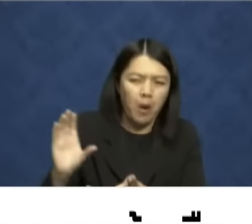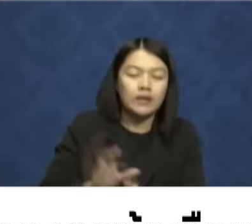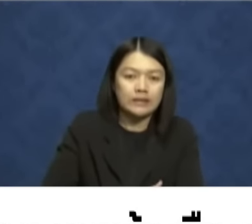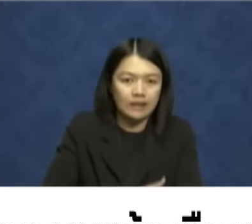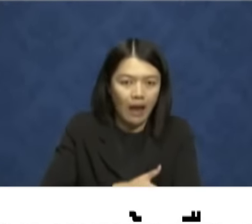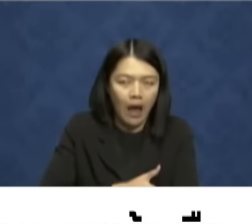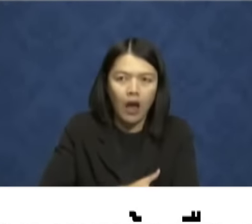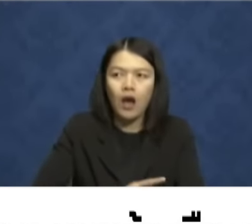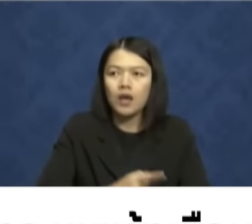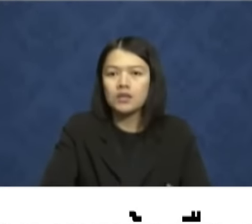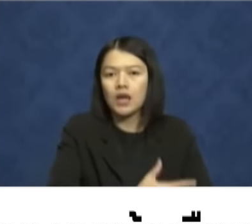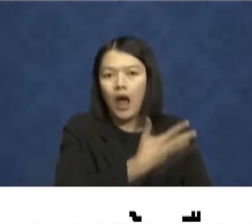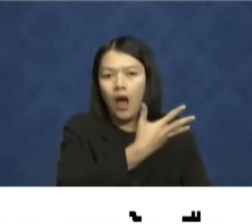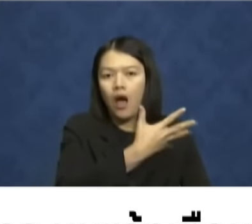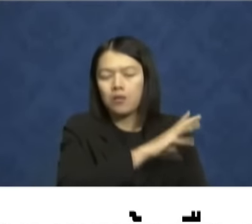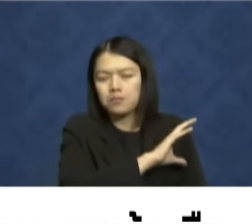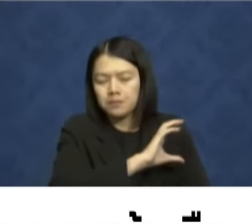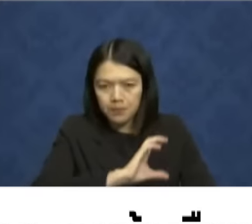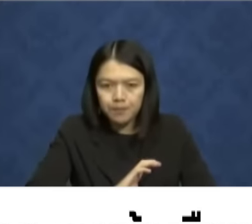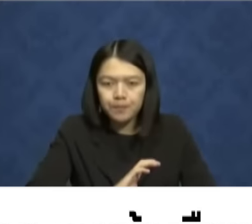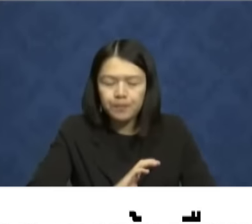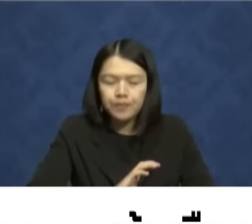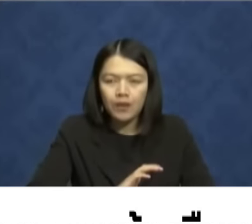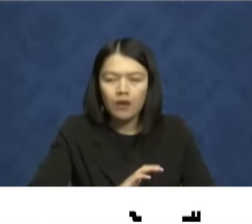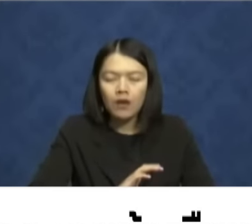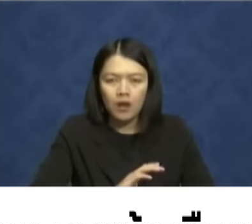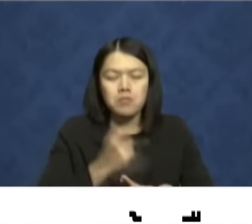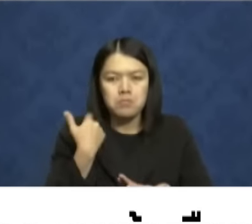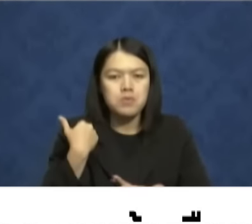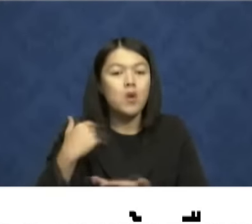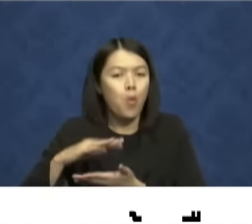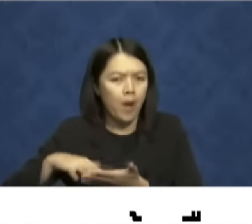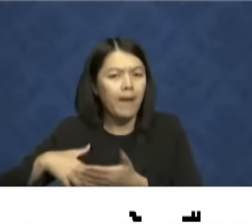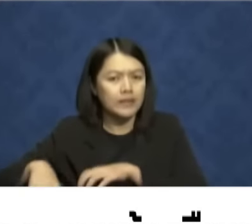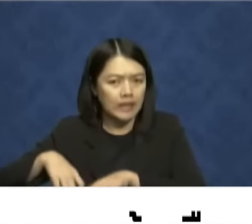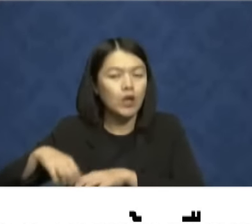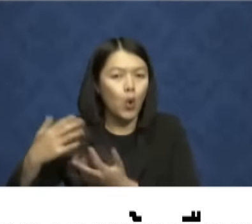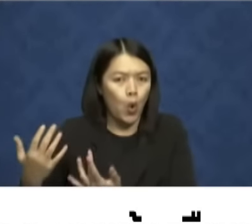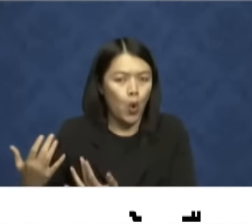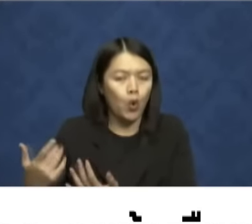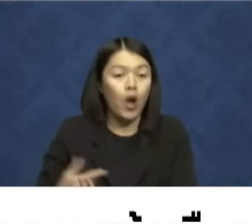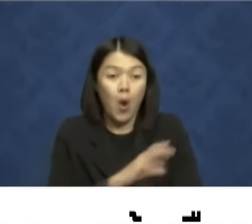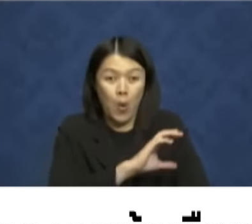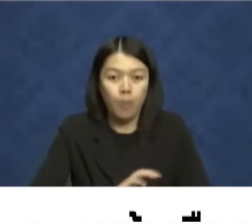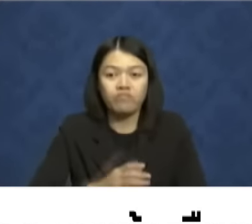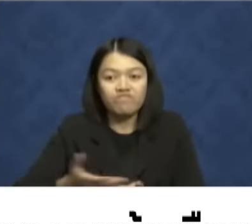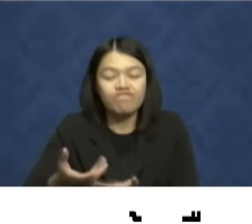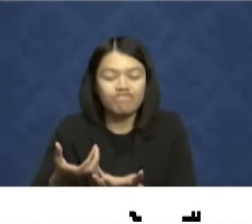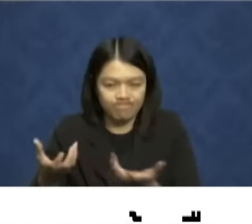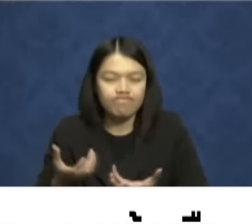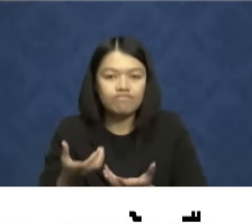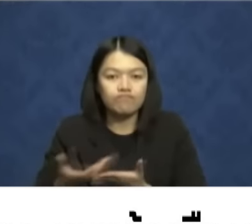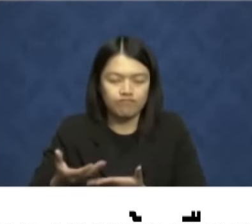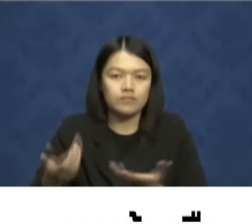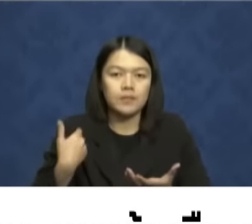เราได้ตอนเดือนพฤษภาคมแต่นั่นก็คือมี processอื่นที่เรารองรับไว้อยู่แล้วเมื่อเราได้งบประมาณเราถึงมีการจัดซื้อจัดจ้างทันทีนะ